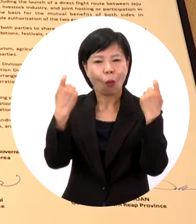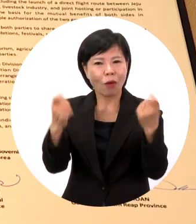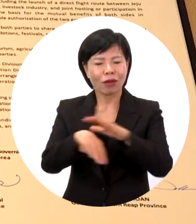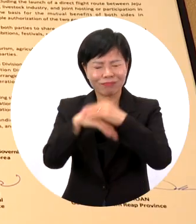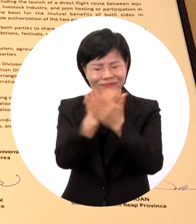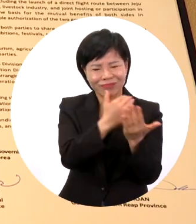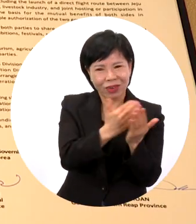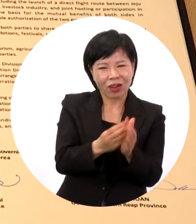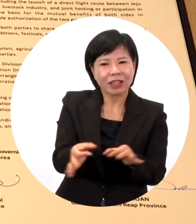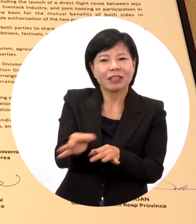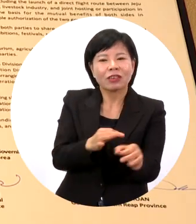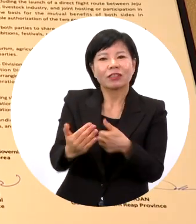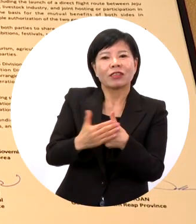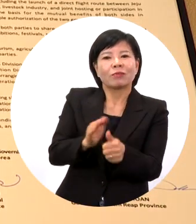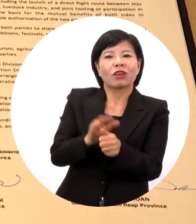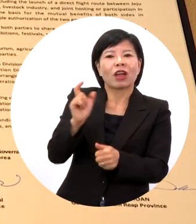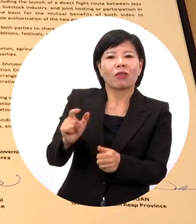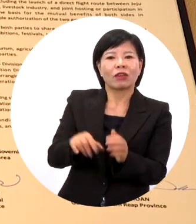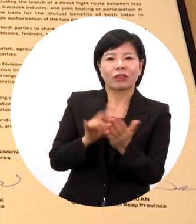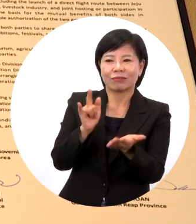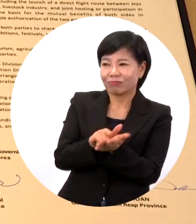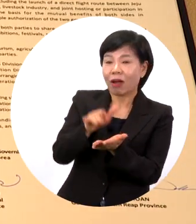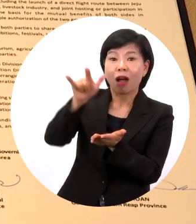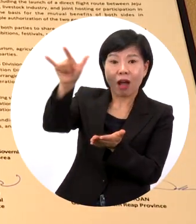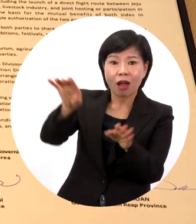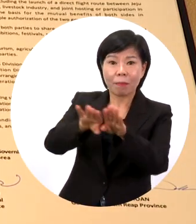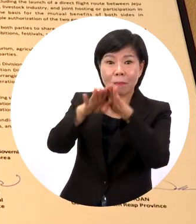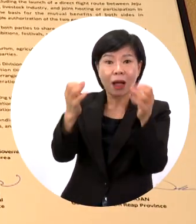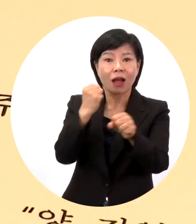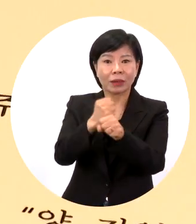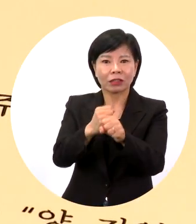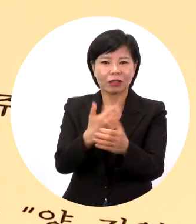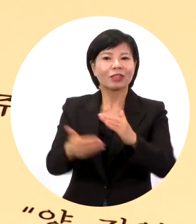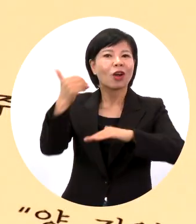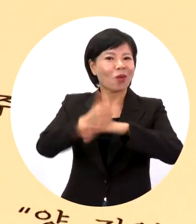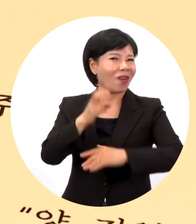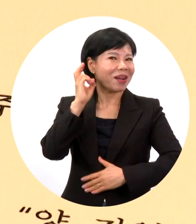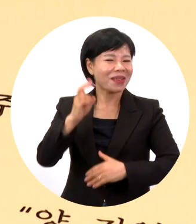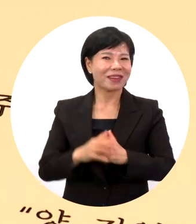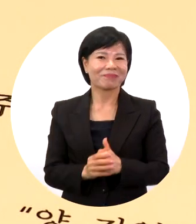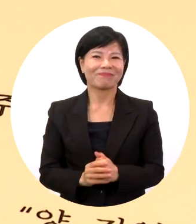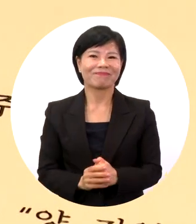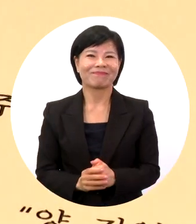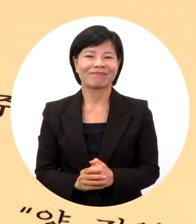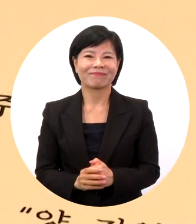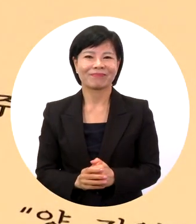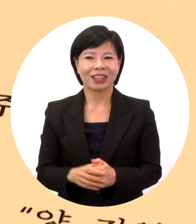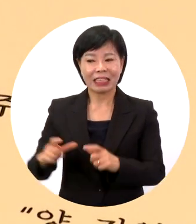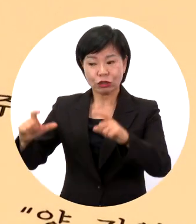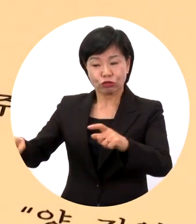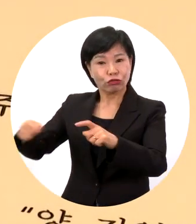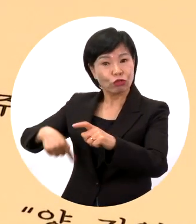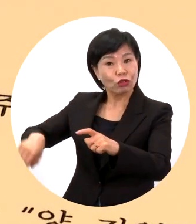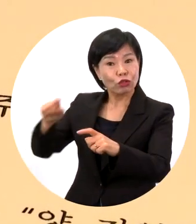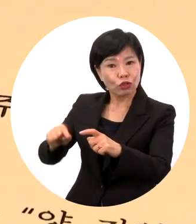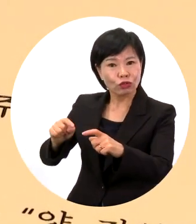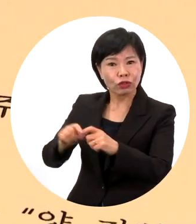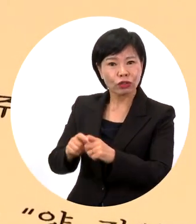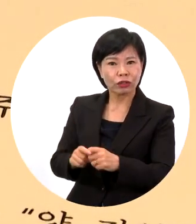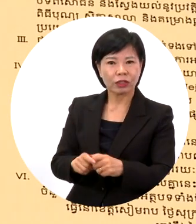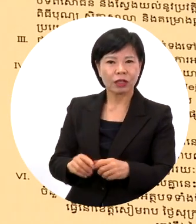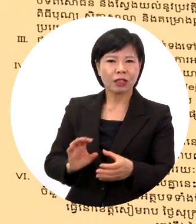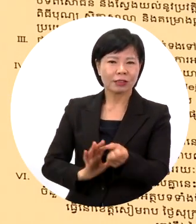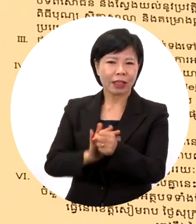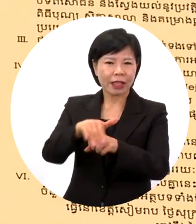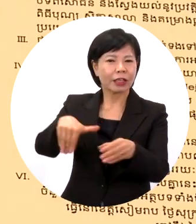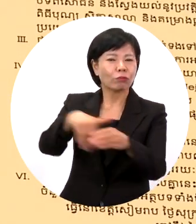등 경제협력 강화를 위한 직항노선 개설 등의 성과로 이어질 것으로 기대됩니다. 시엠립주는 유네스코